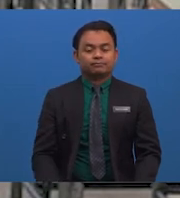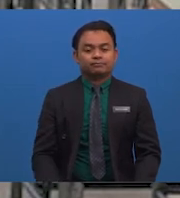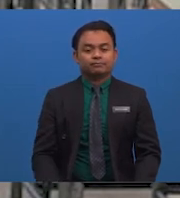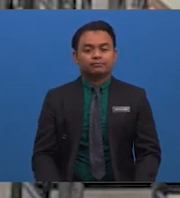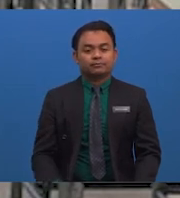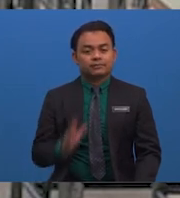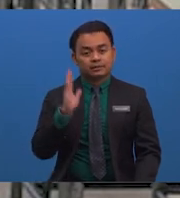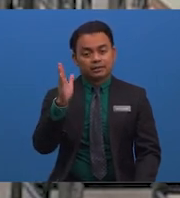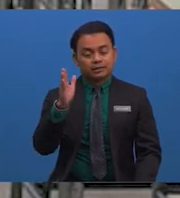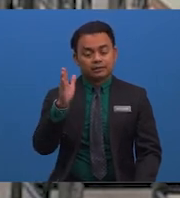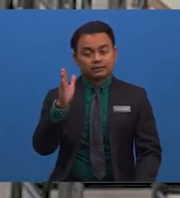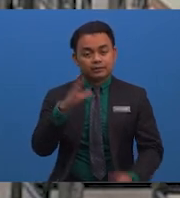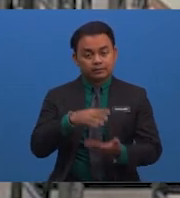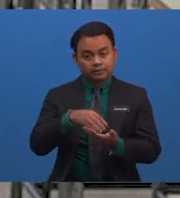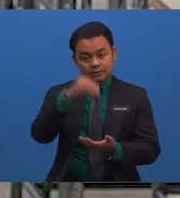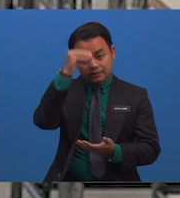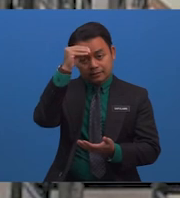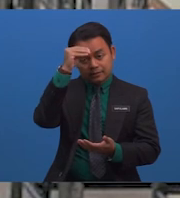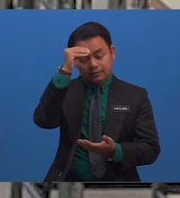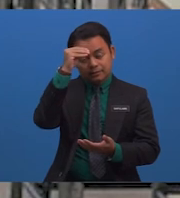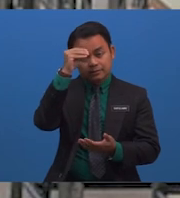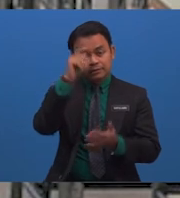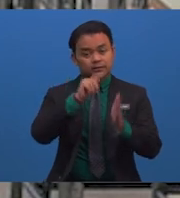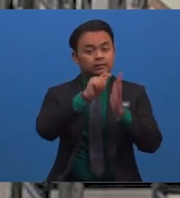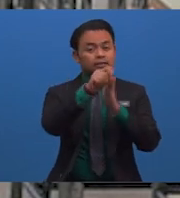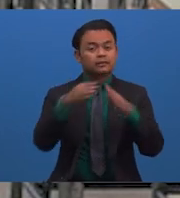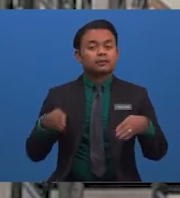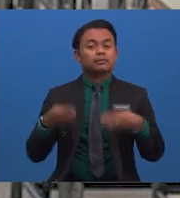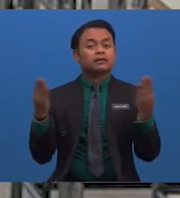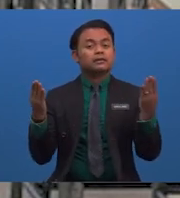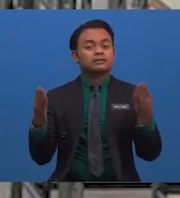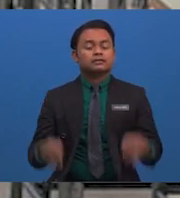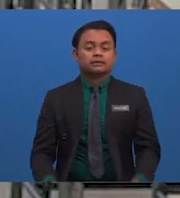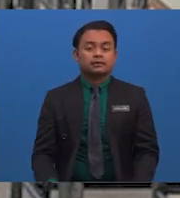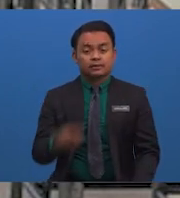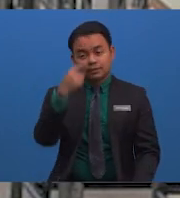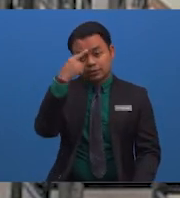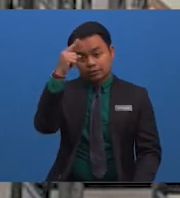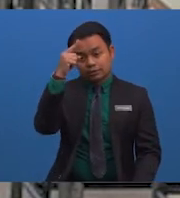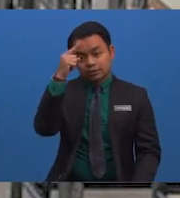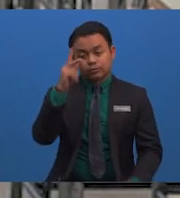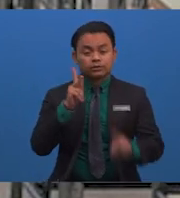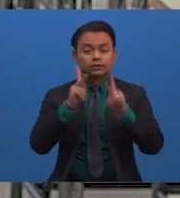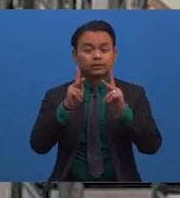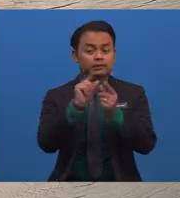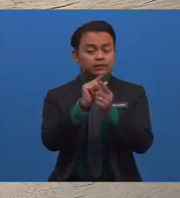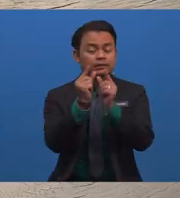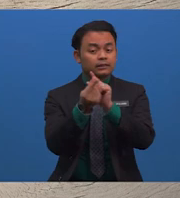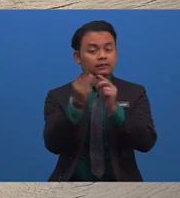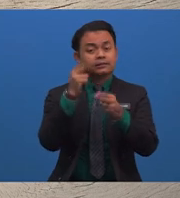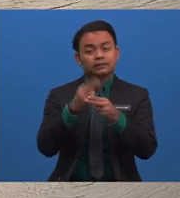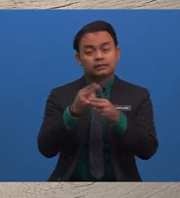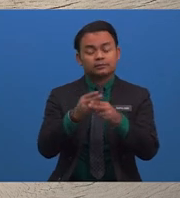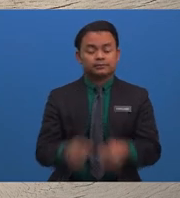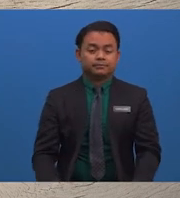untuk pembelajaran aspek tata bahasa bagi kata ganti nama.